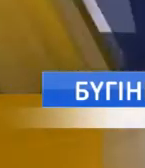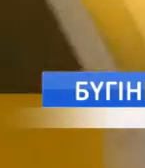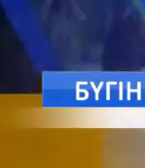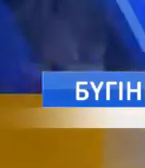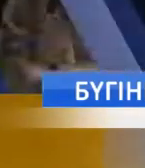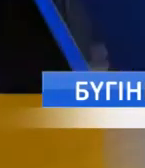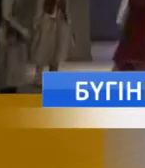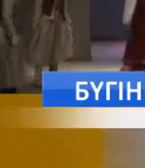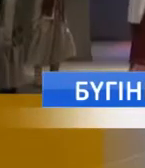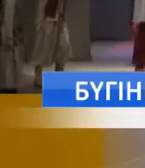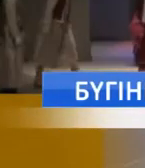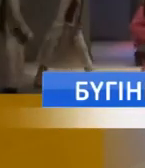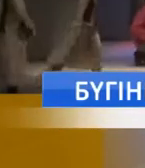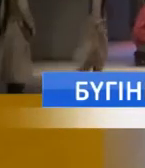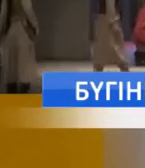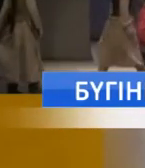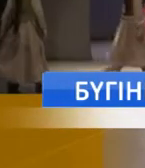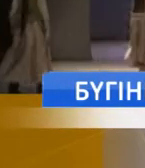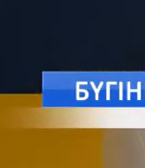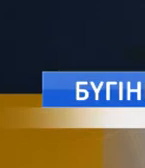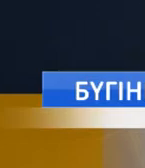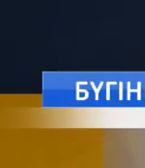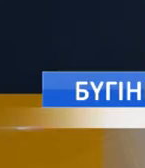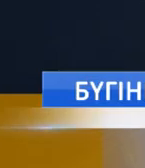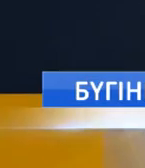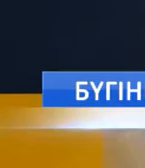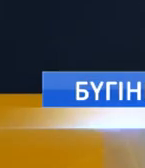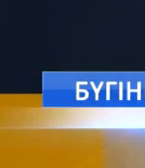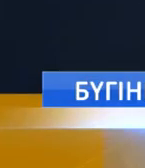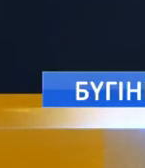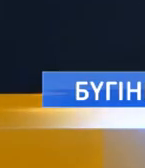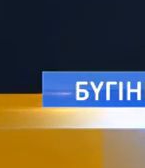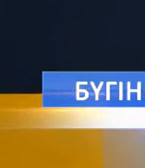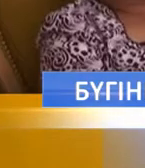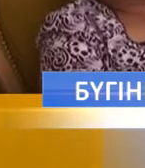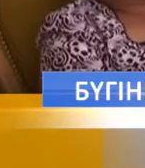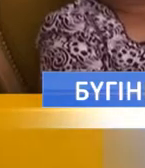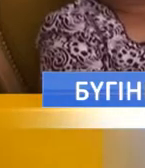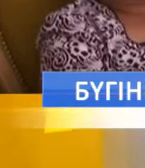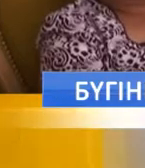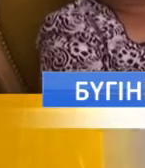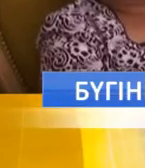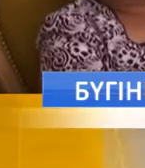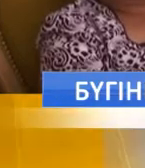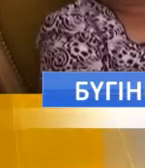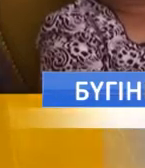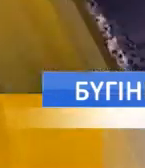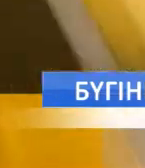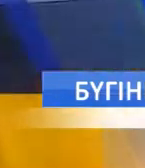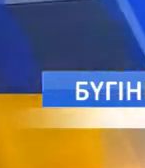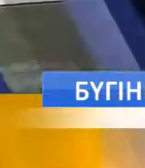келді. Құлагер ақын тағдыры. Астанадағы Алматы облысының мәдени күндерінде алғаш рет Ілияс драмасы